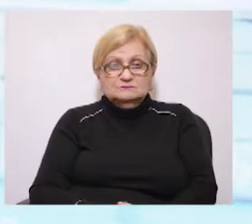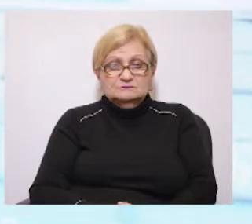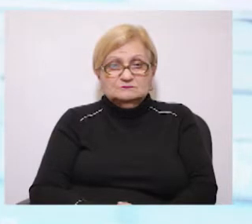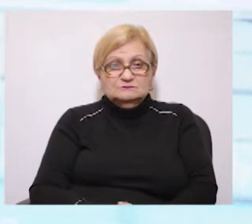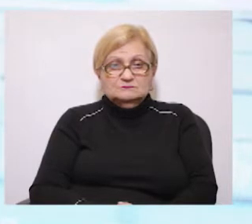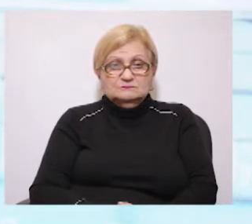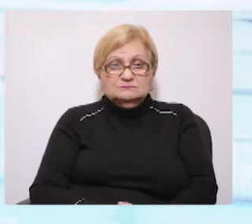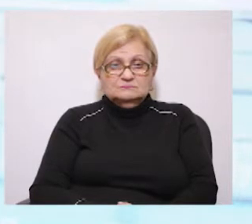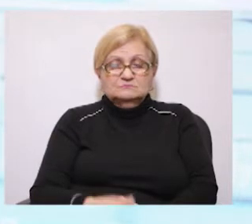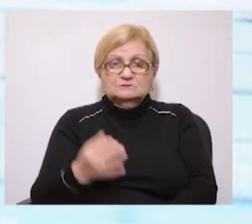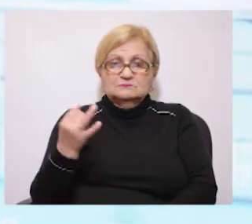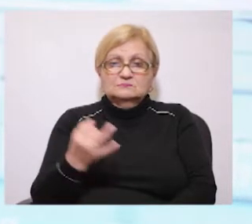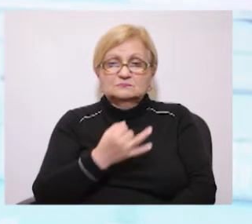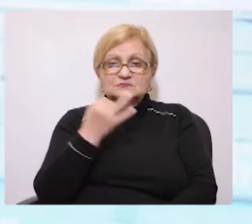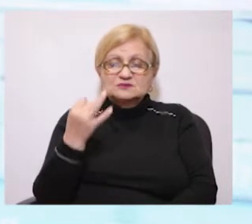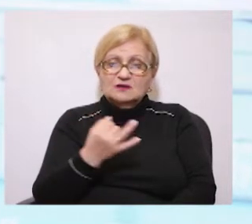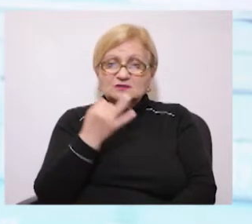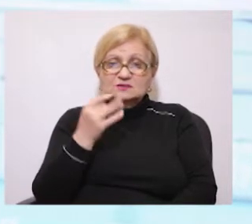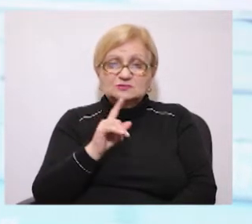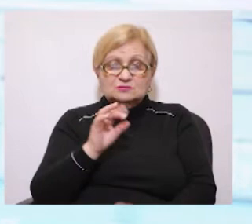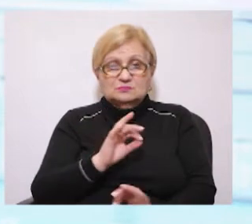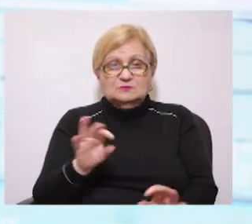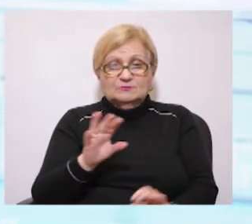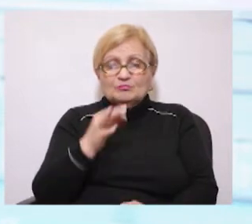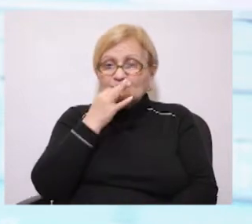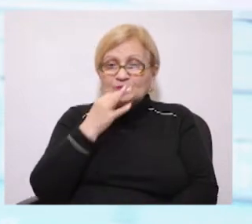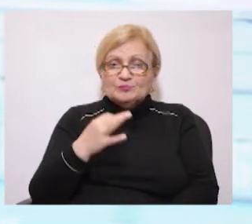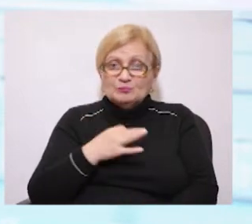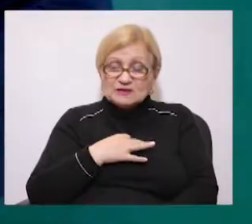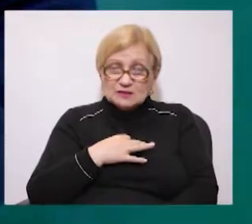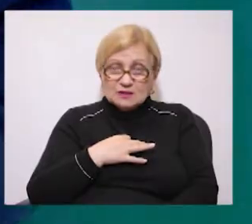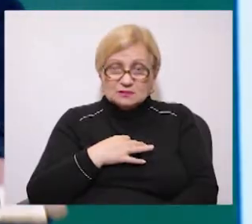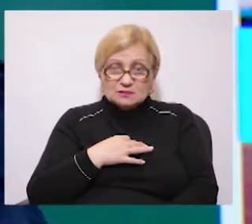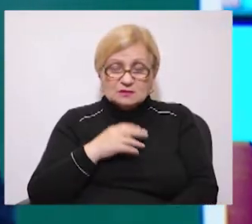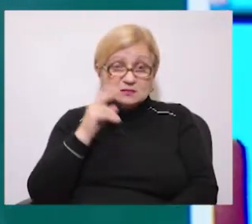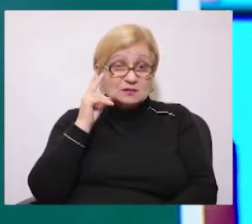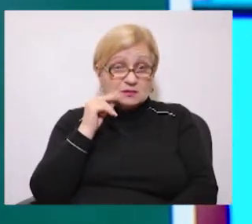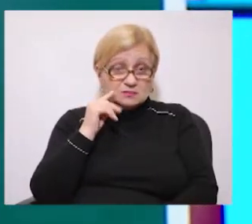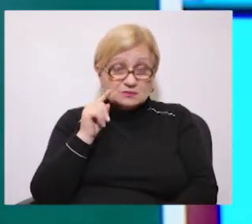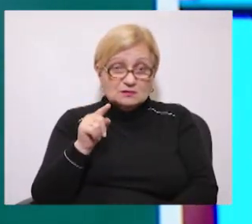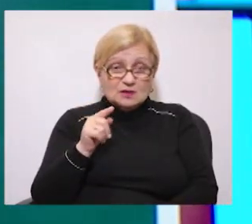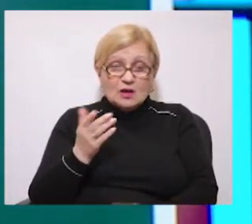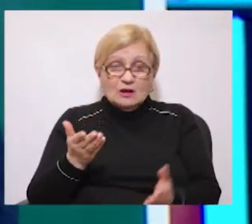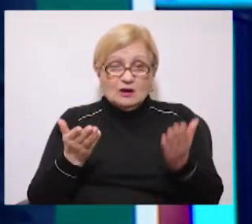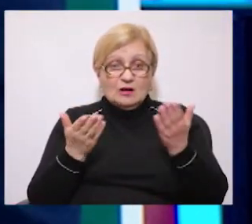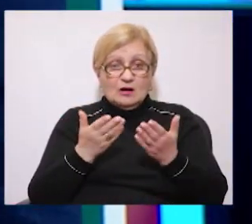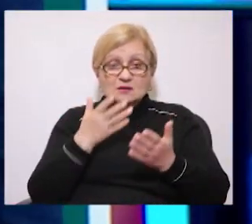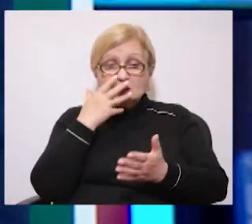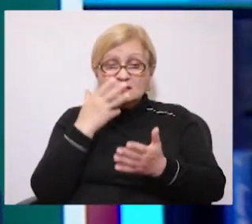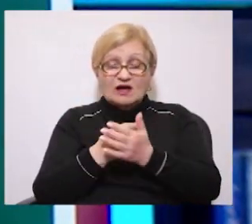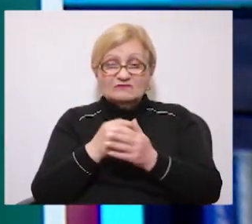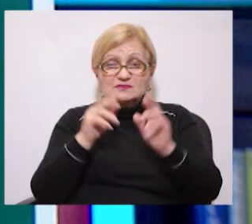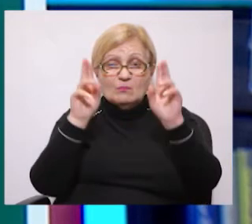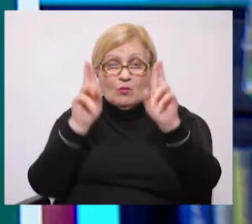საინტერესო რამეს ვამბობ და მისახვედ რამეს. მითხარით ისეთი რიცხვი, რომელიც თავის